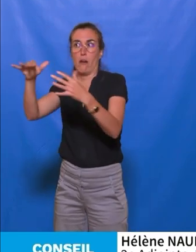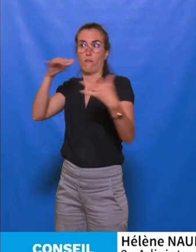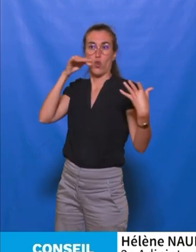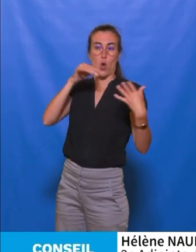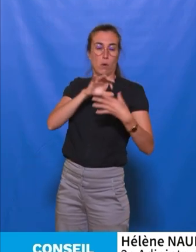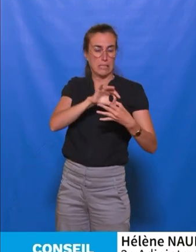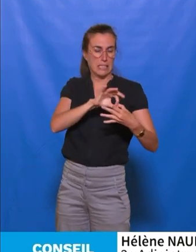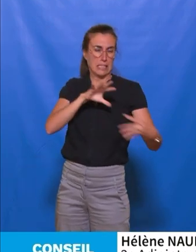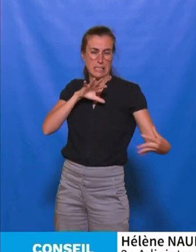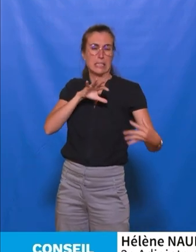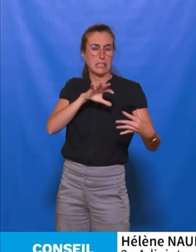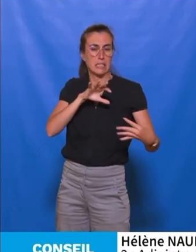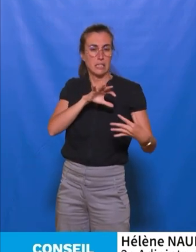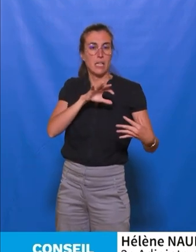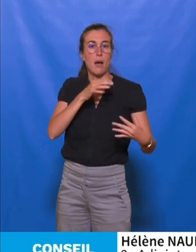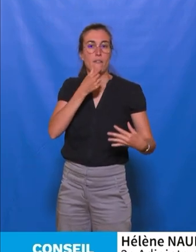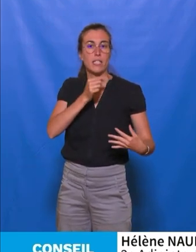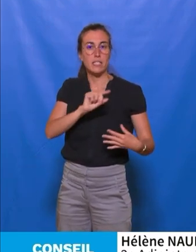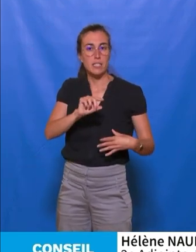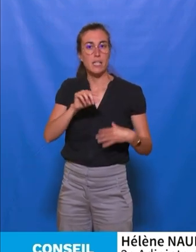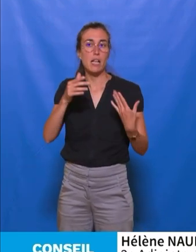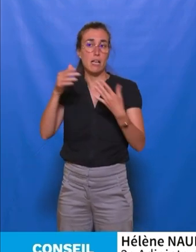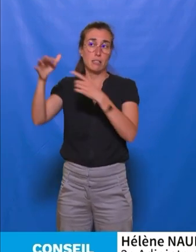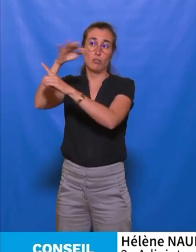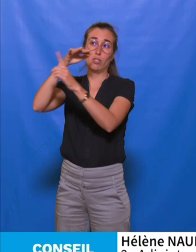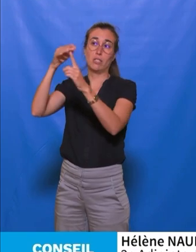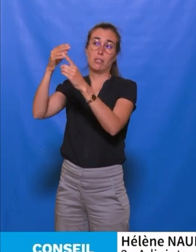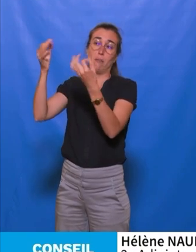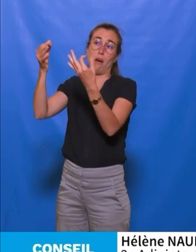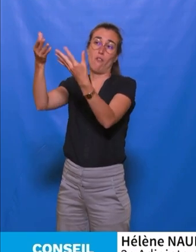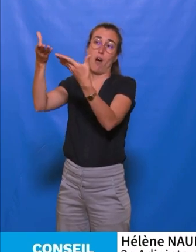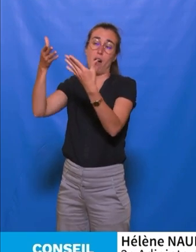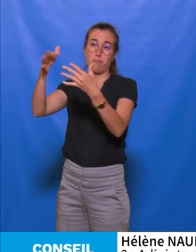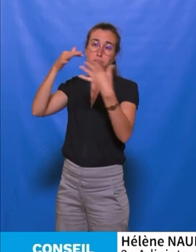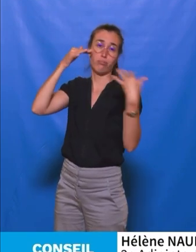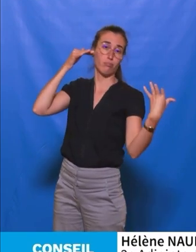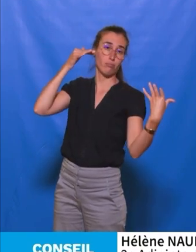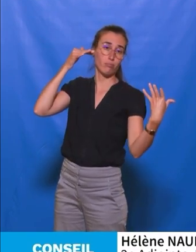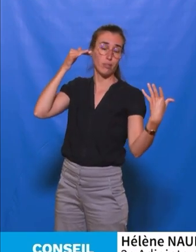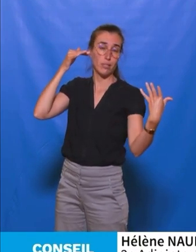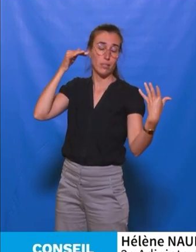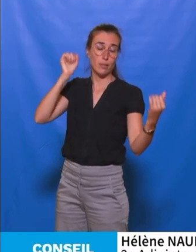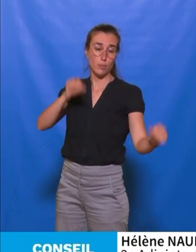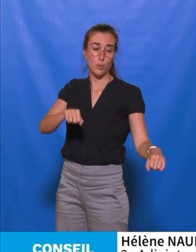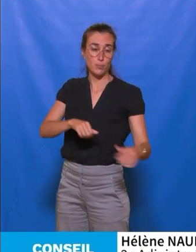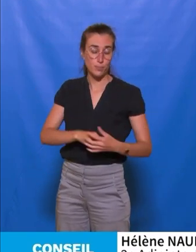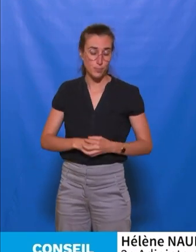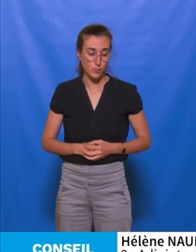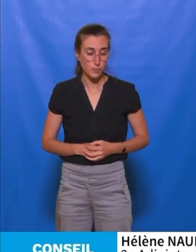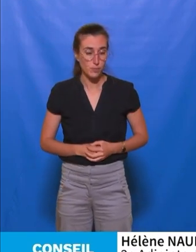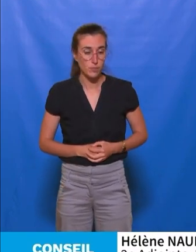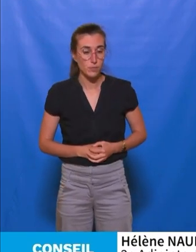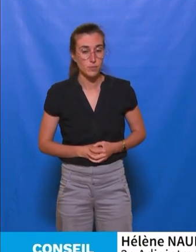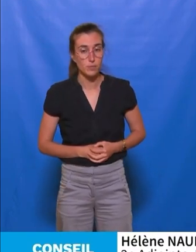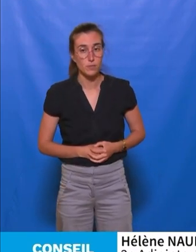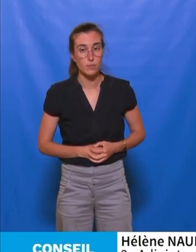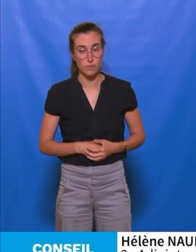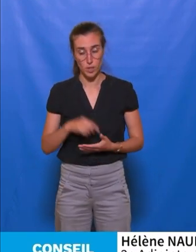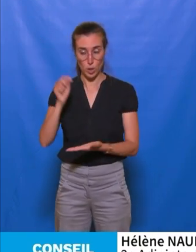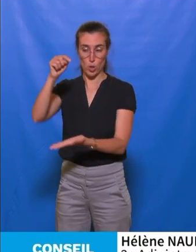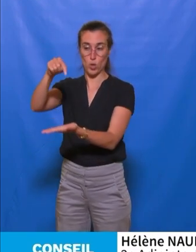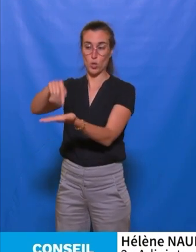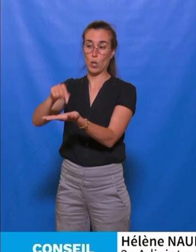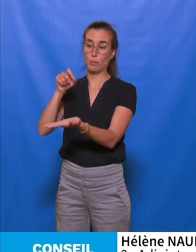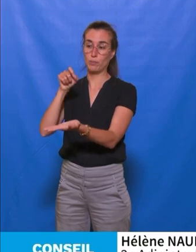il y a des faits de société qui parfois viennent mettre à mal ce lien. Et donc, ces lieux-là sont